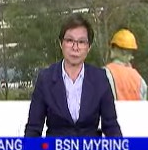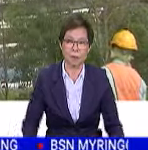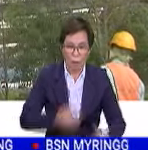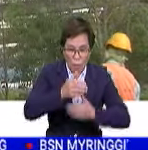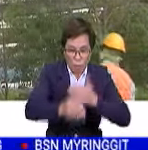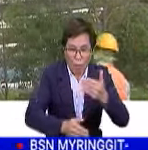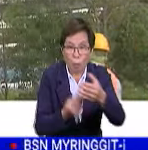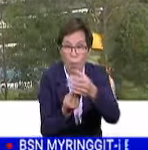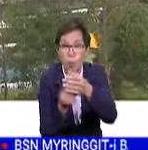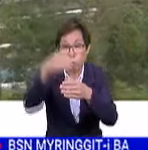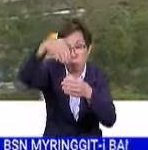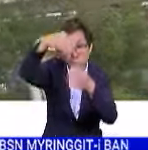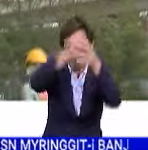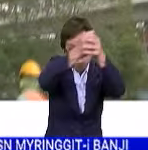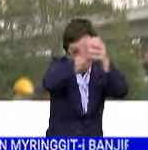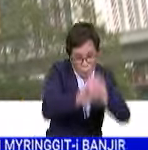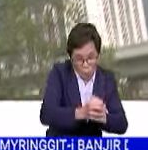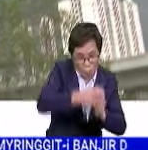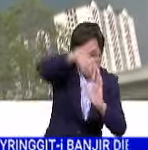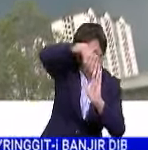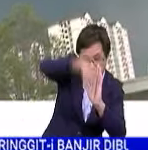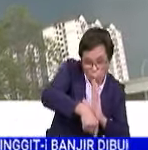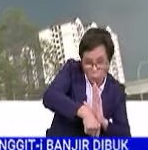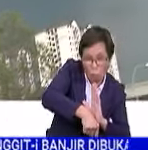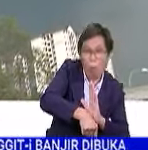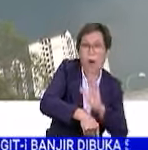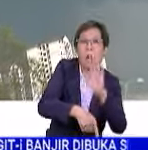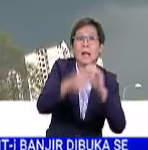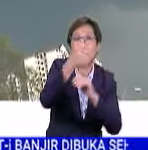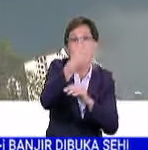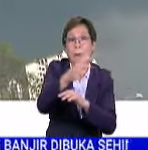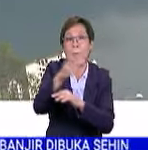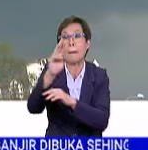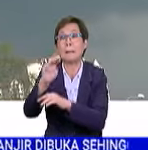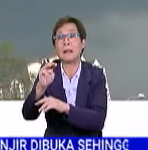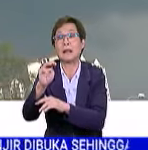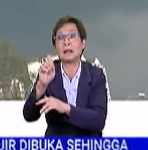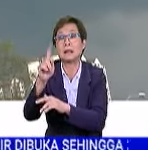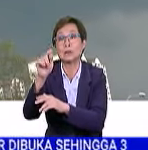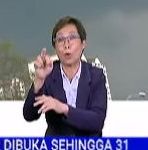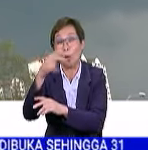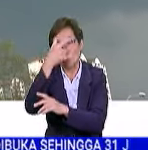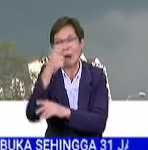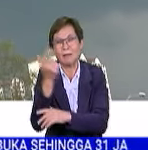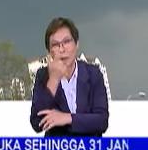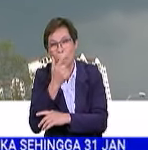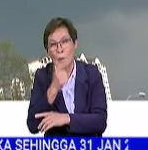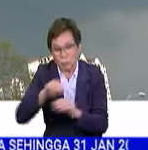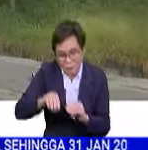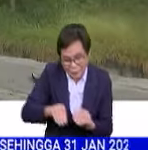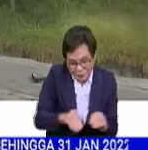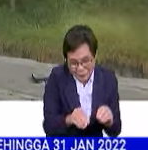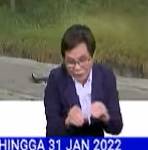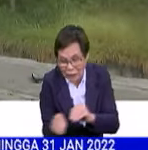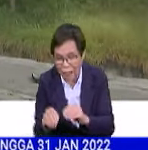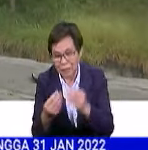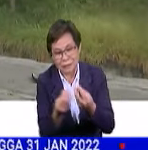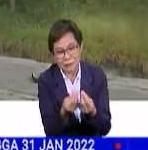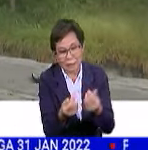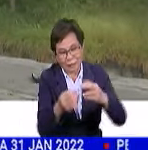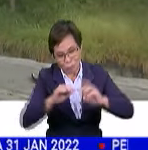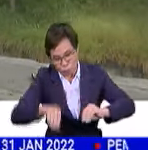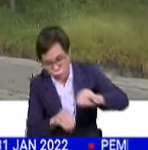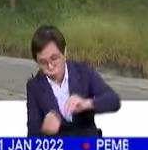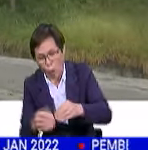Proses penanaman sheet pile dilakukan sehingga sedalam 15 meter bagi mengelakkan pergerakan tanah di lokasi